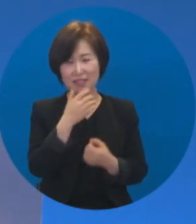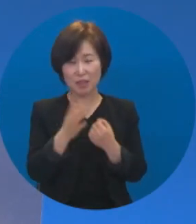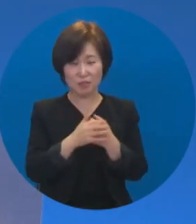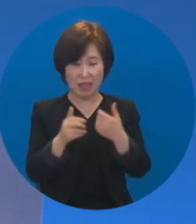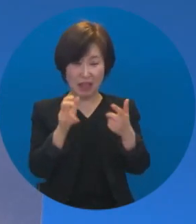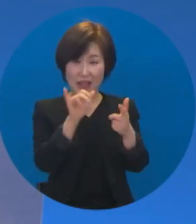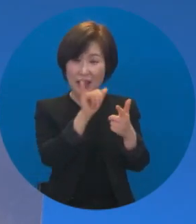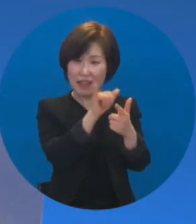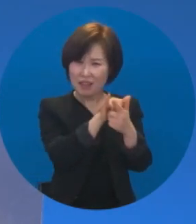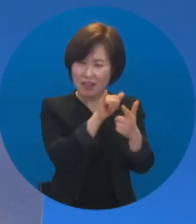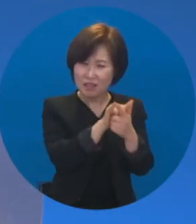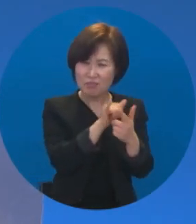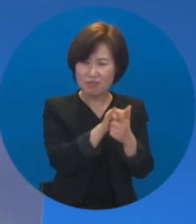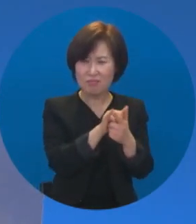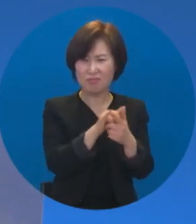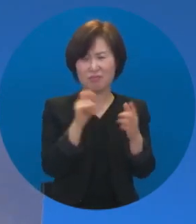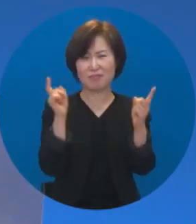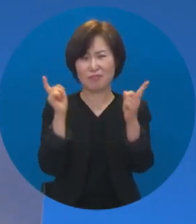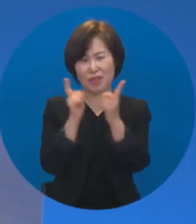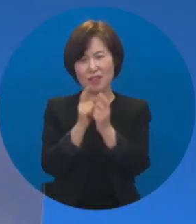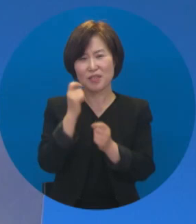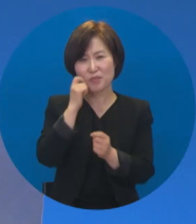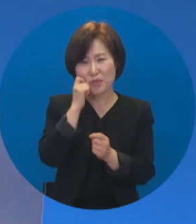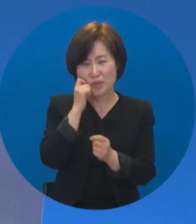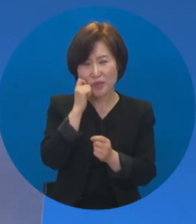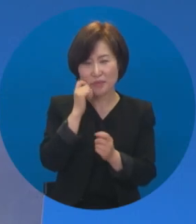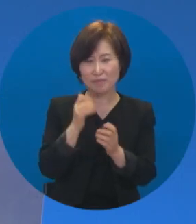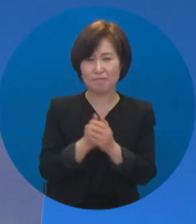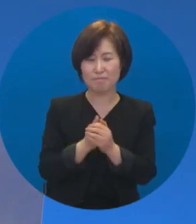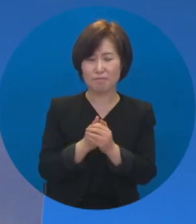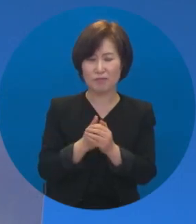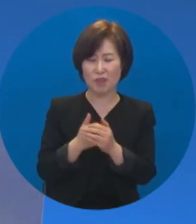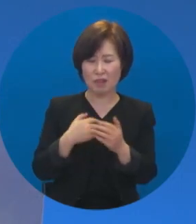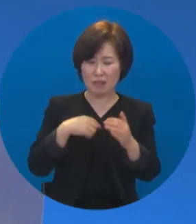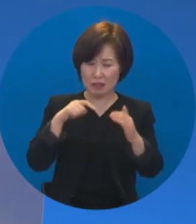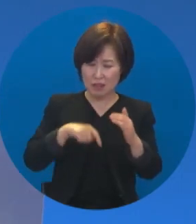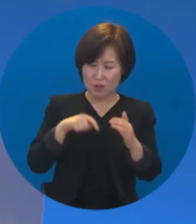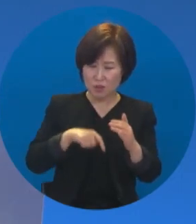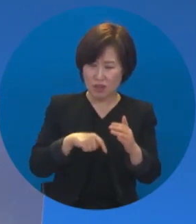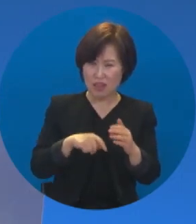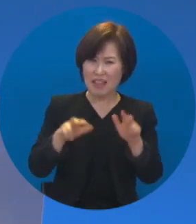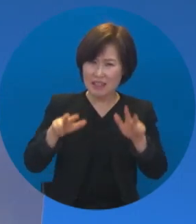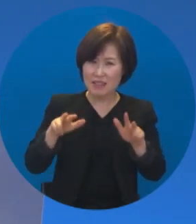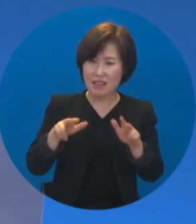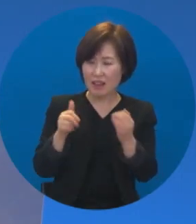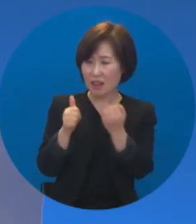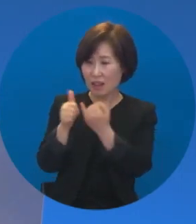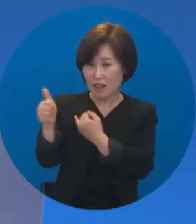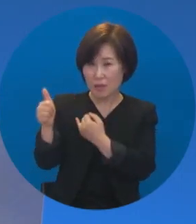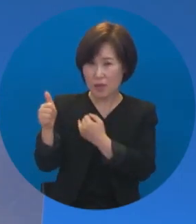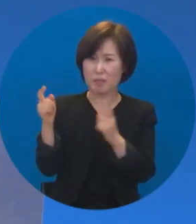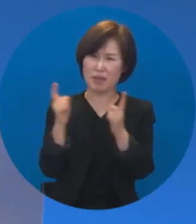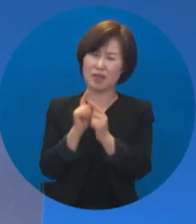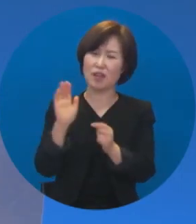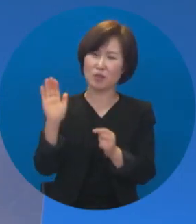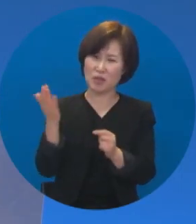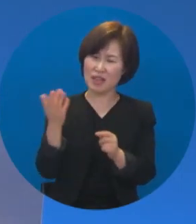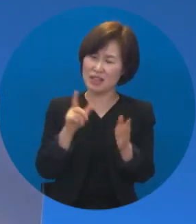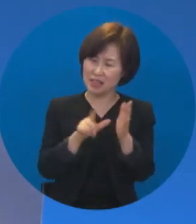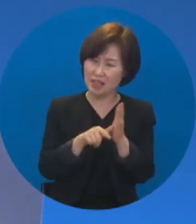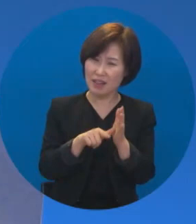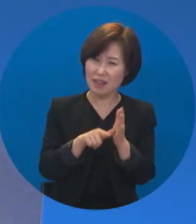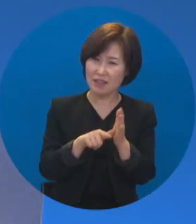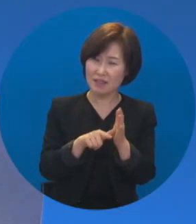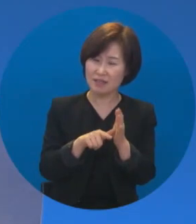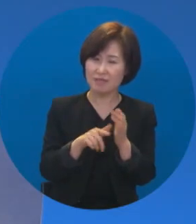병원에 있을 때 많이 안 봤어요. 근데 제 마음속에 인사를 시켜야겠다는 마음이 들었고 아이들을 데리고